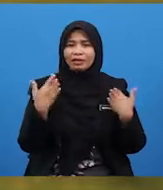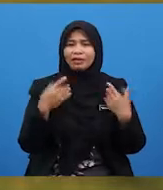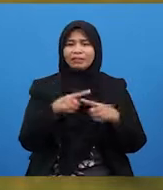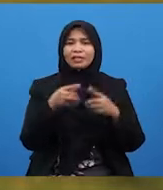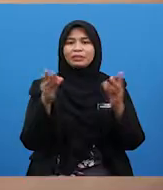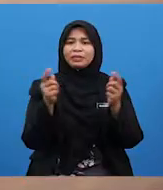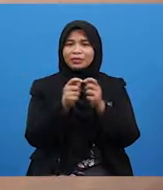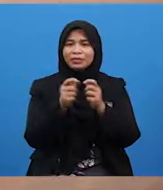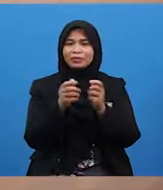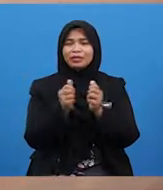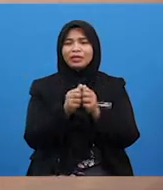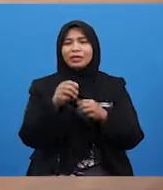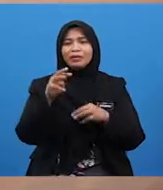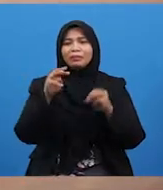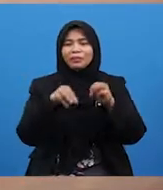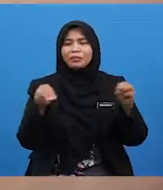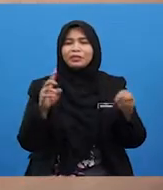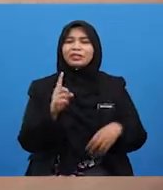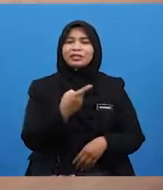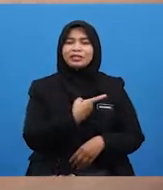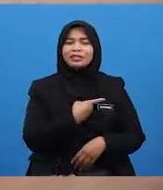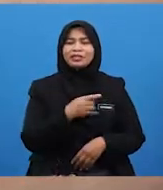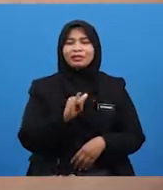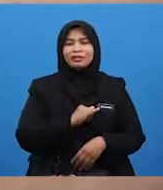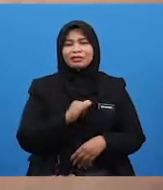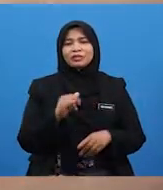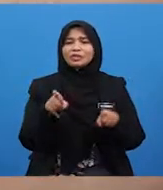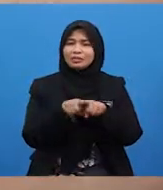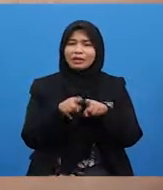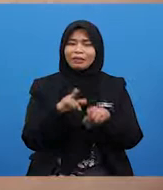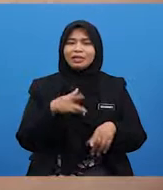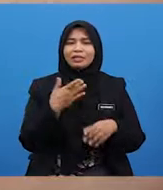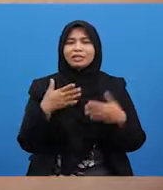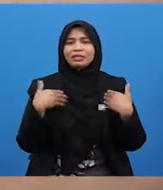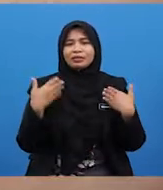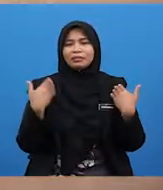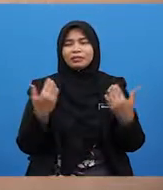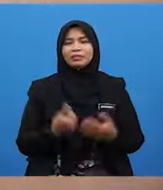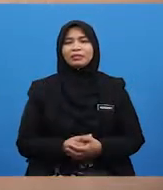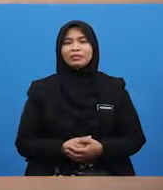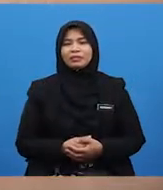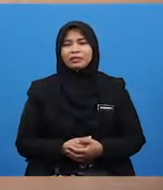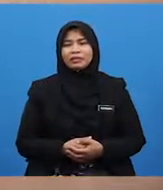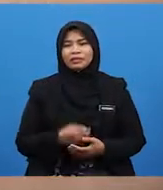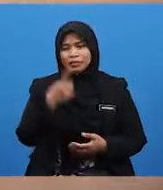kita. Oh, begitu. Saya amat gembira juga, Cikgu Sasi, atas inisiatif Cikgu